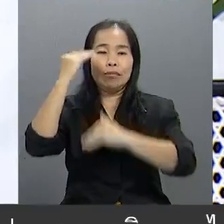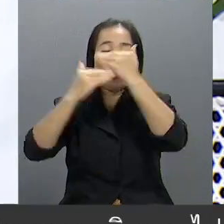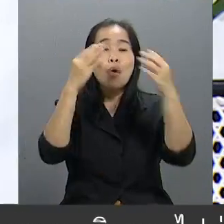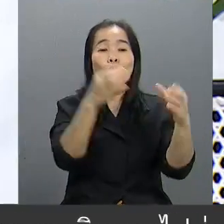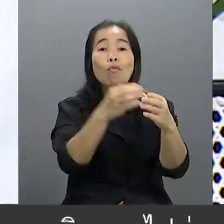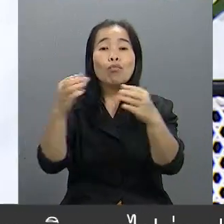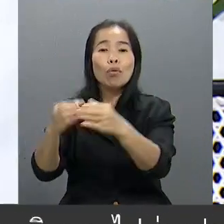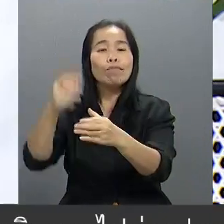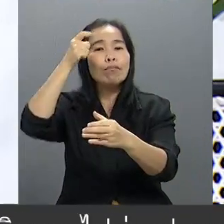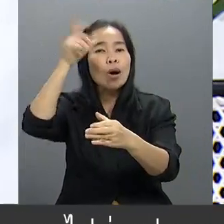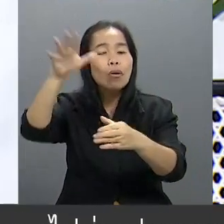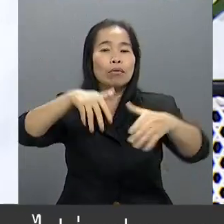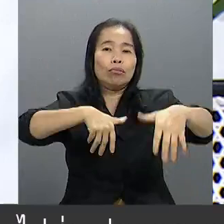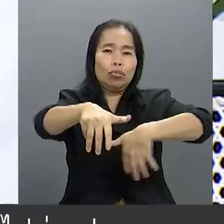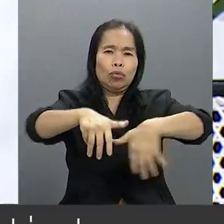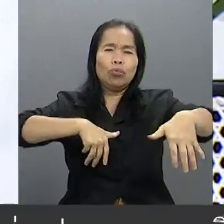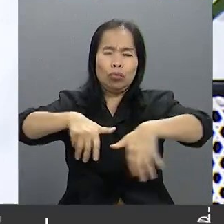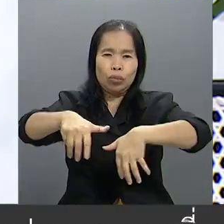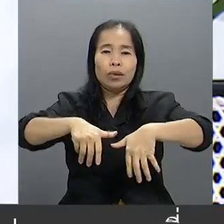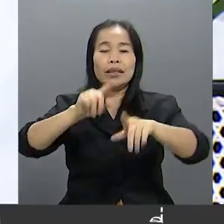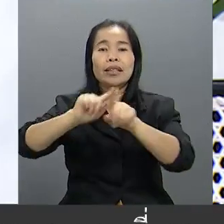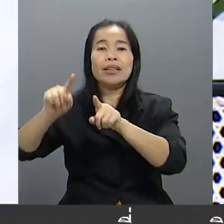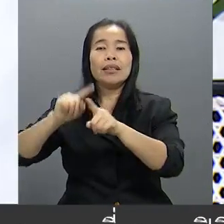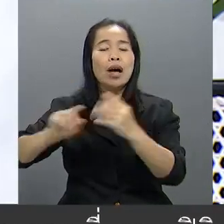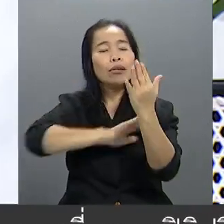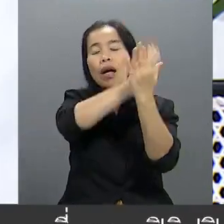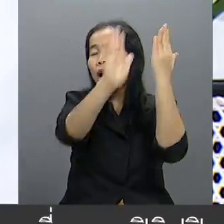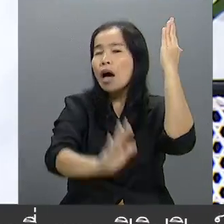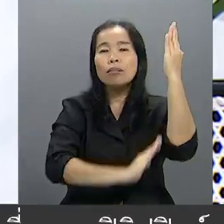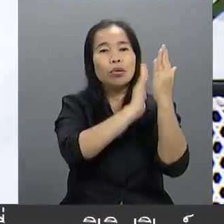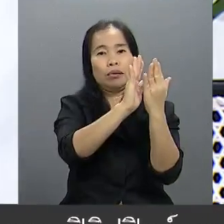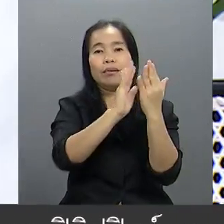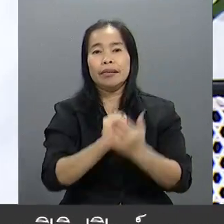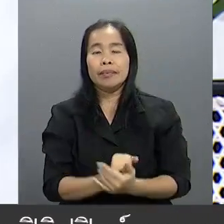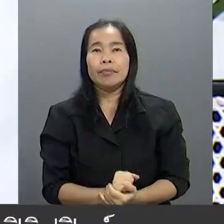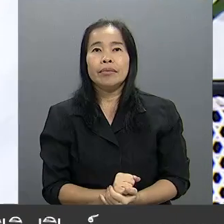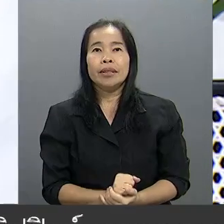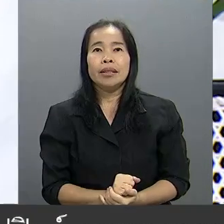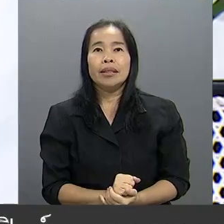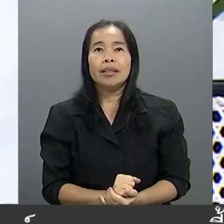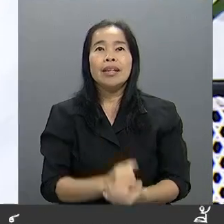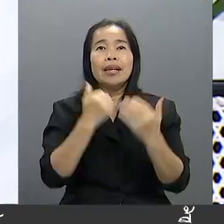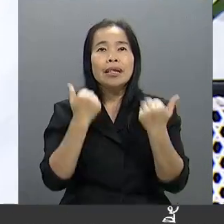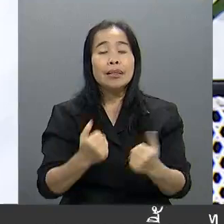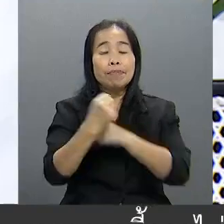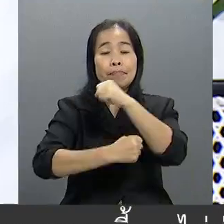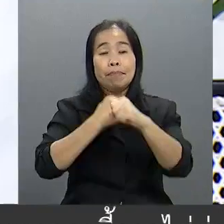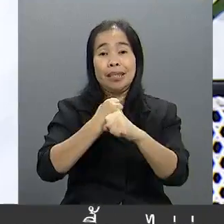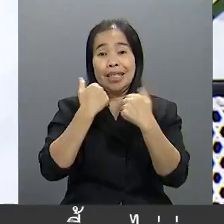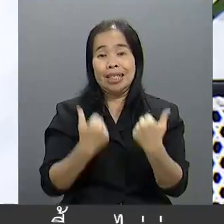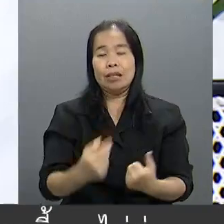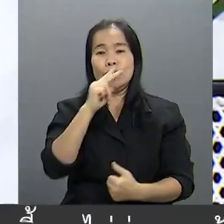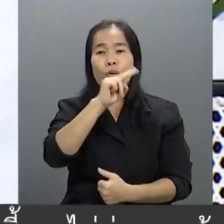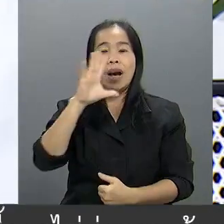กันดารห่างไกลเสี่ยงภัยทั่วทุกภูมิภาคของประเทศไทยนะคะและในปีนี้นะคะปี2563ค่ะเ